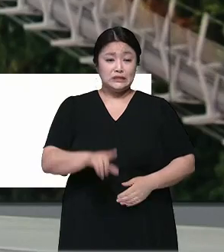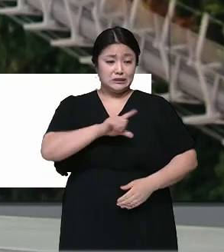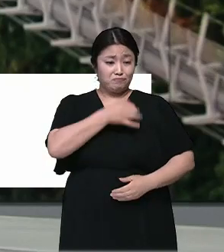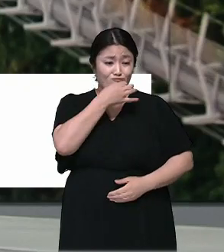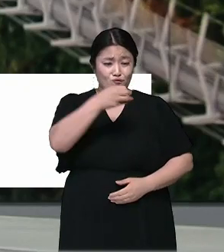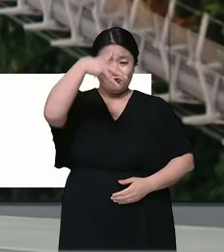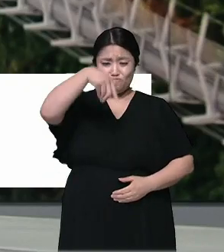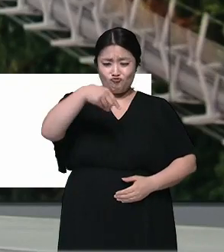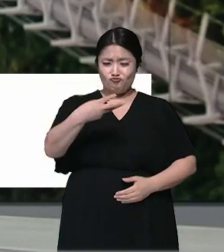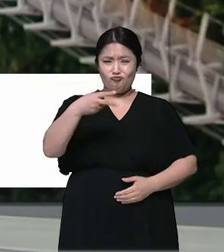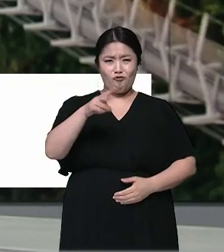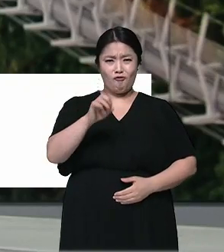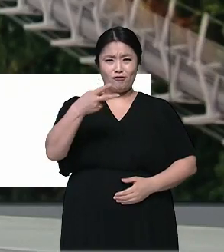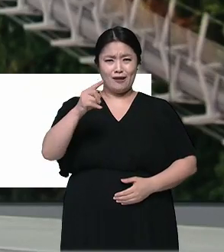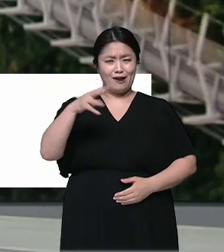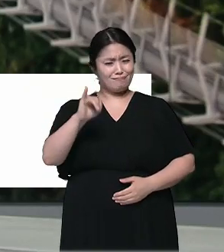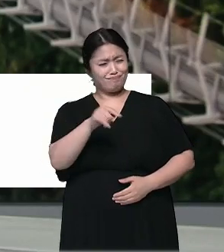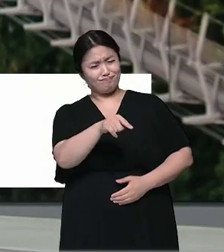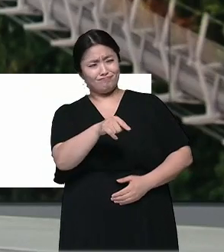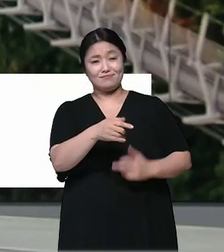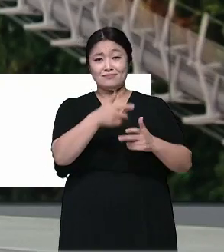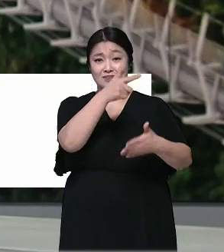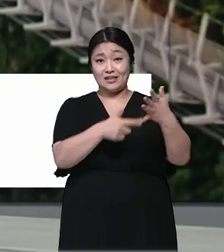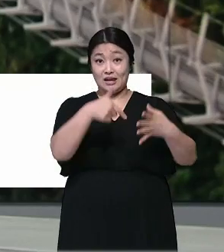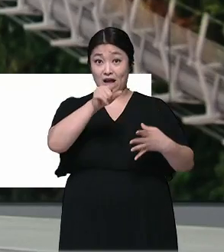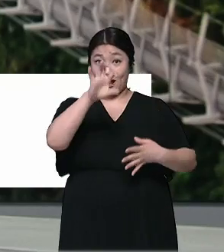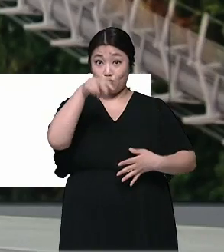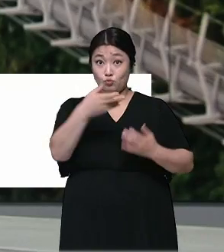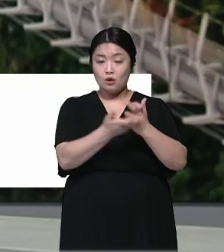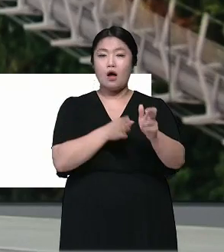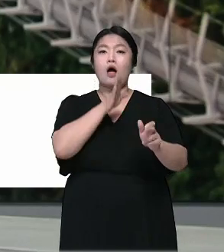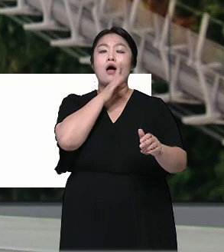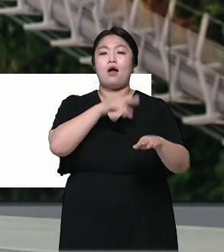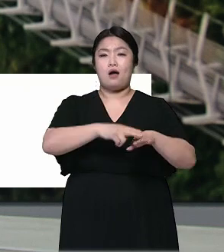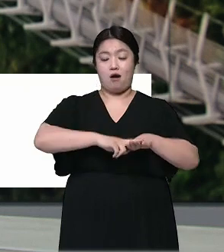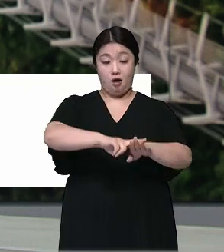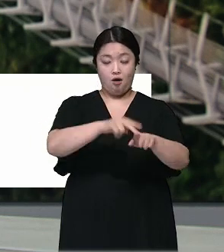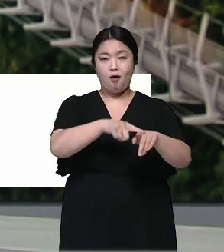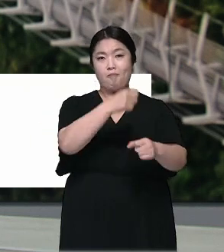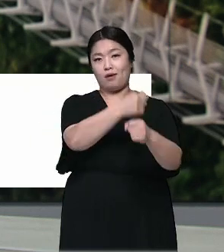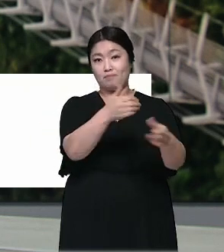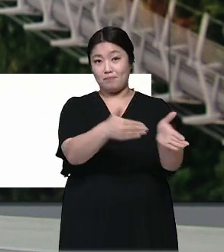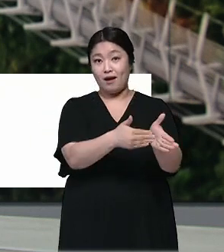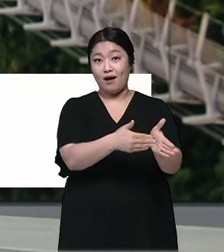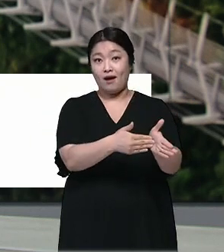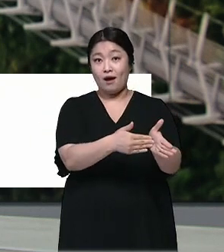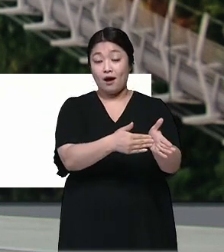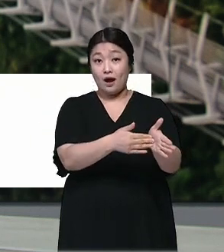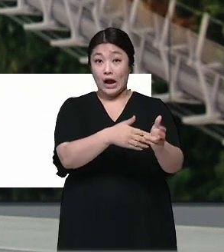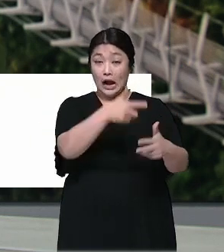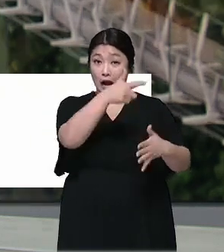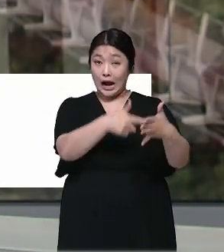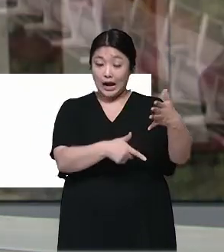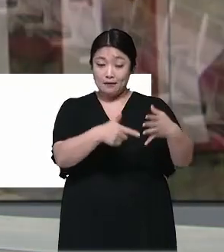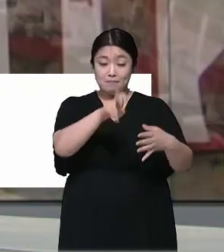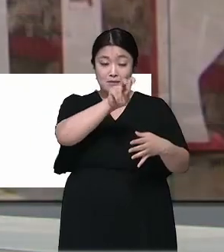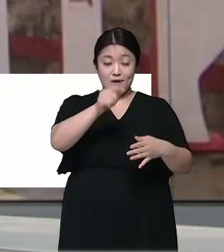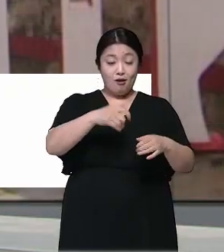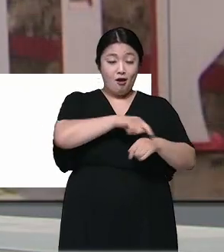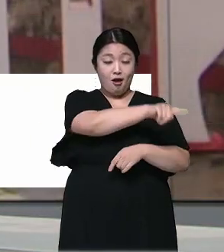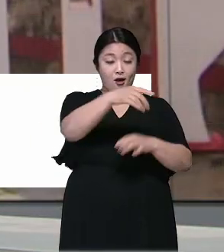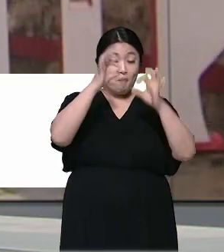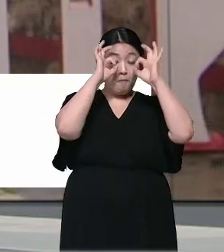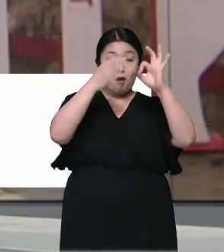이름뿐인 출렁다리란 지적을 받았던 강진 가우도에 진짜 출렁다리가 만들어졌습니다. 강진만을 한눈에 담을 수